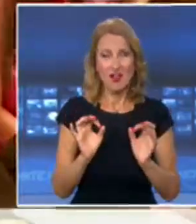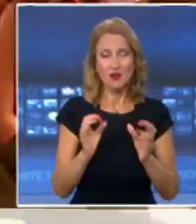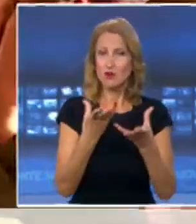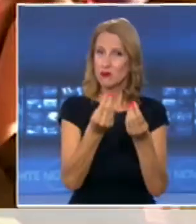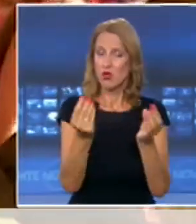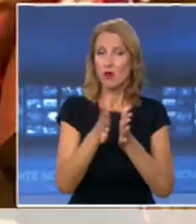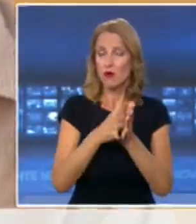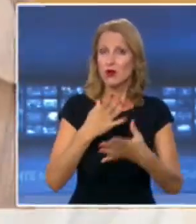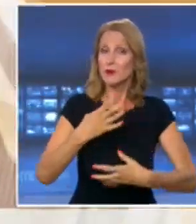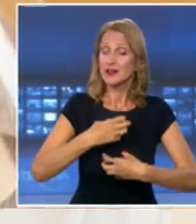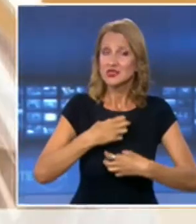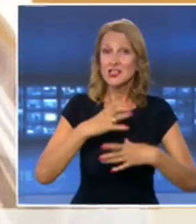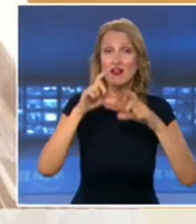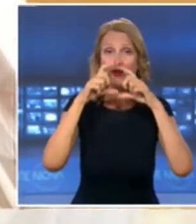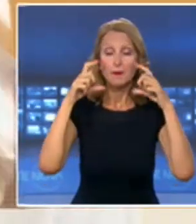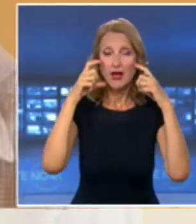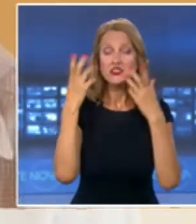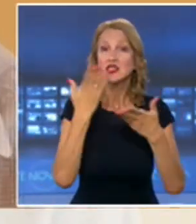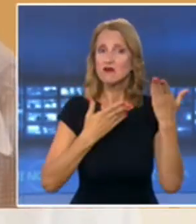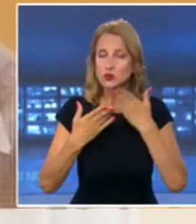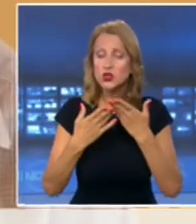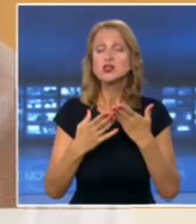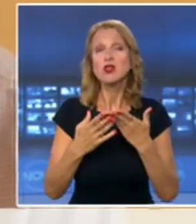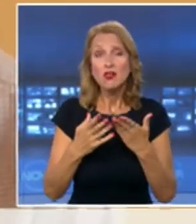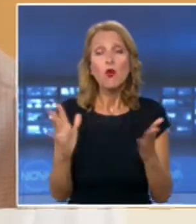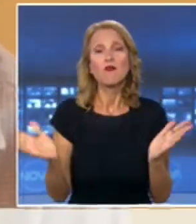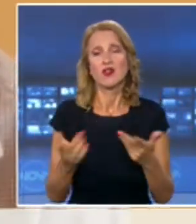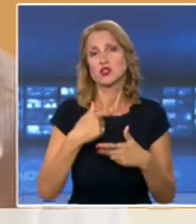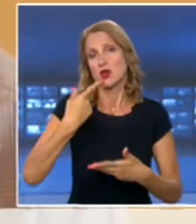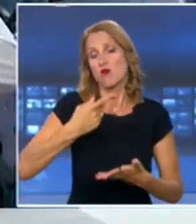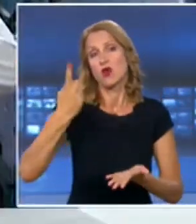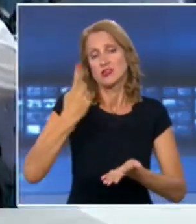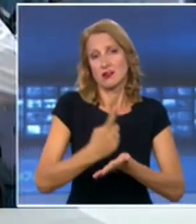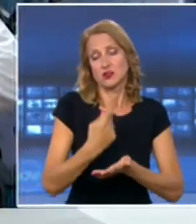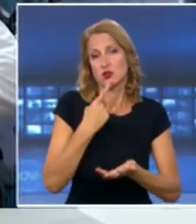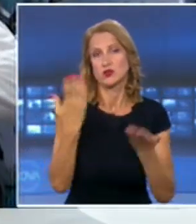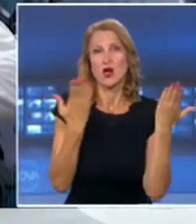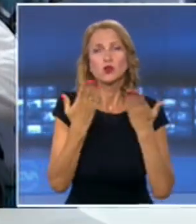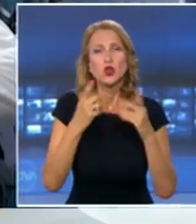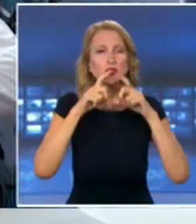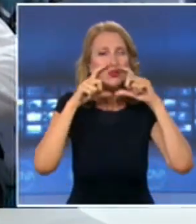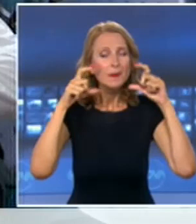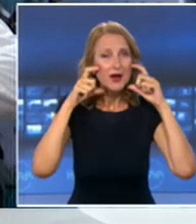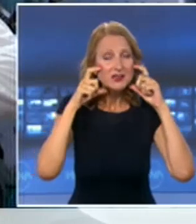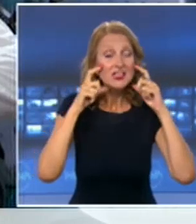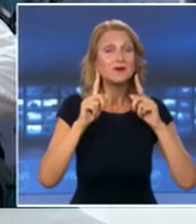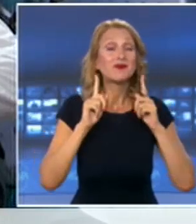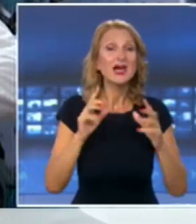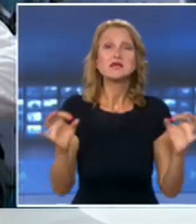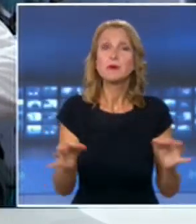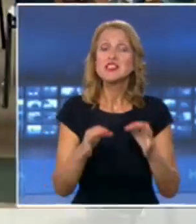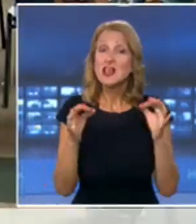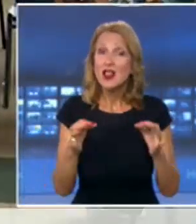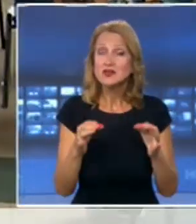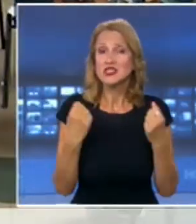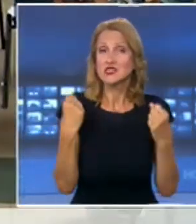от обществото, носенето на маски в училище вече е задължителна мярка срещу разпространението на коронавируса. А специалистите по здравни грижи са категорични, че това е